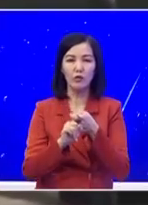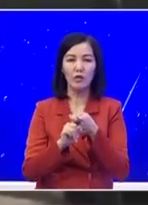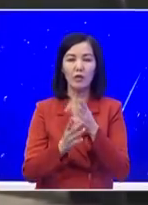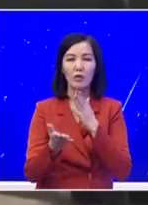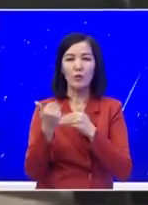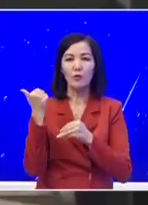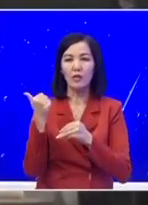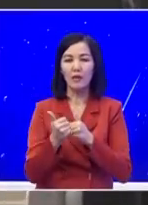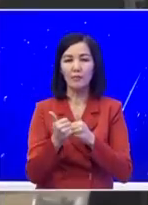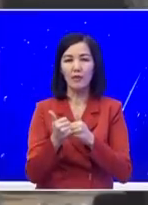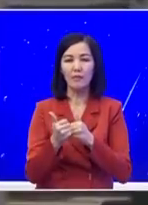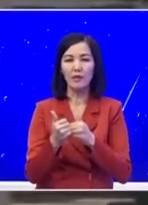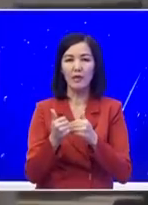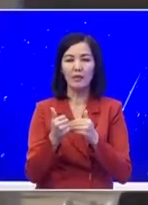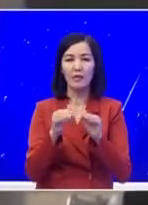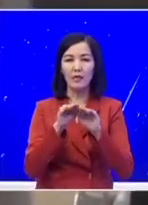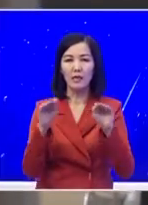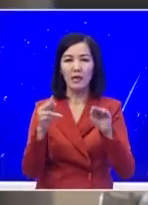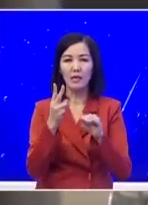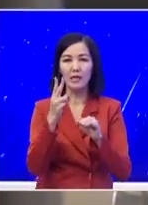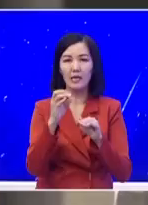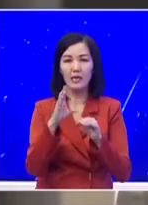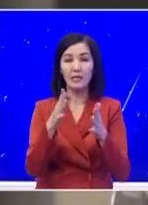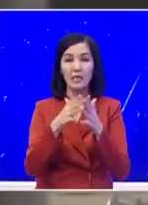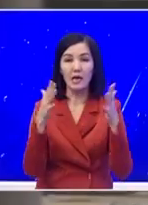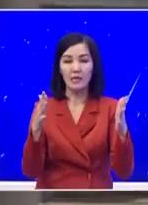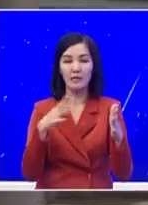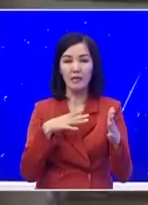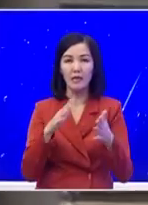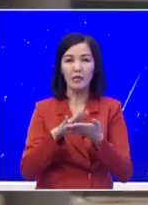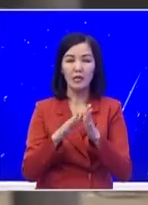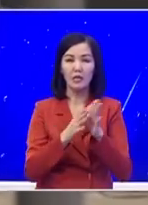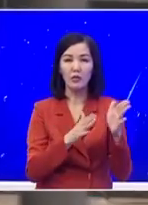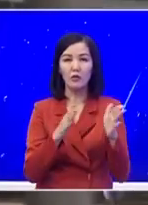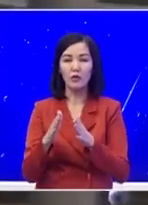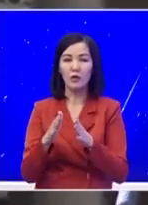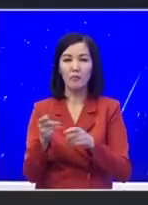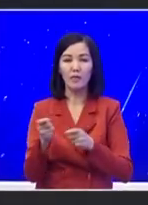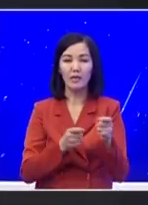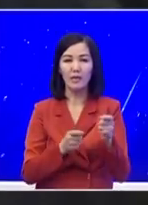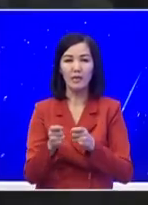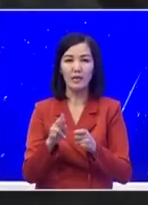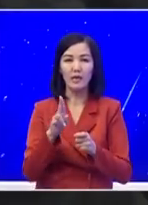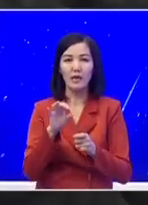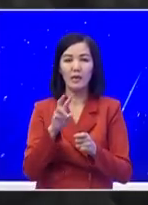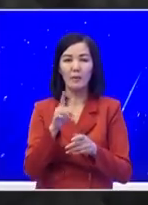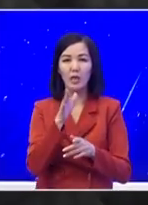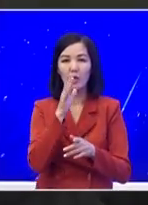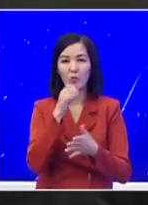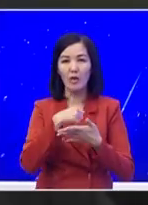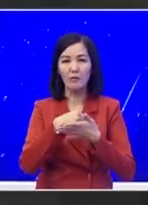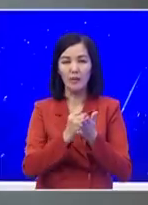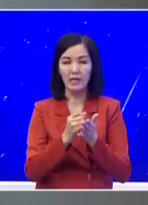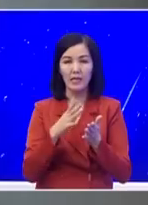Өткен аптамен салыстырғанда көрсеткіш 2 есеге артқан. Жағдайды тұрақтандыру үшін жергілікті билік коменданттық уақыт